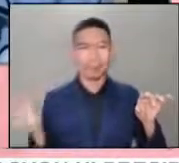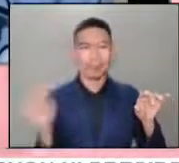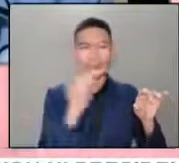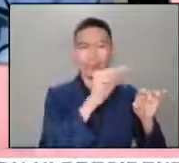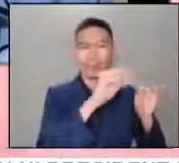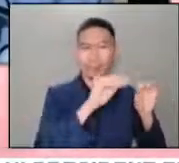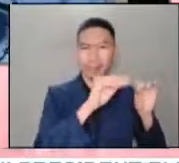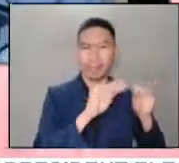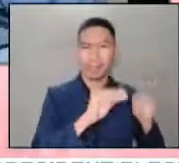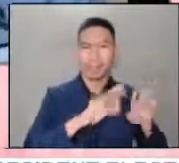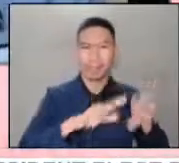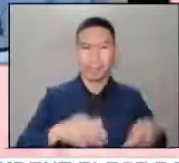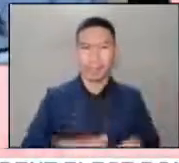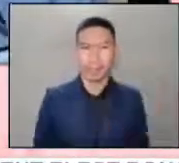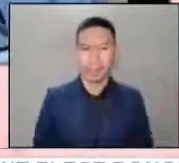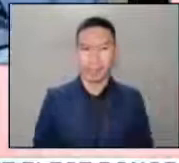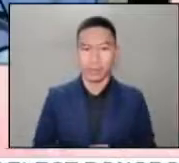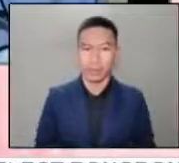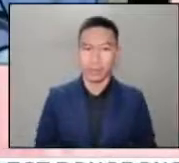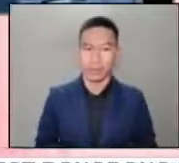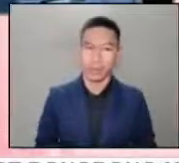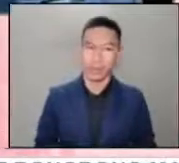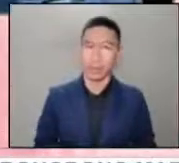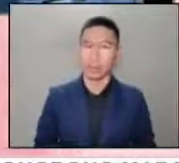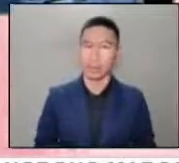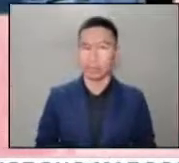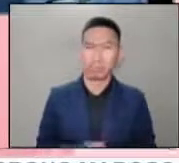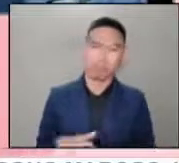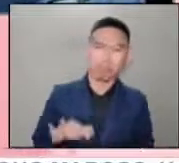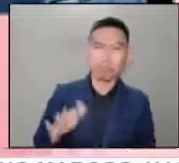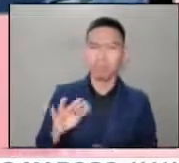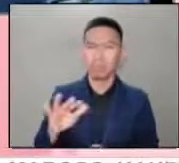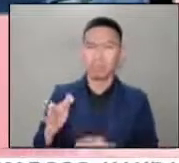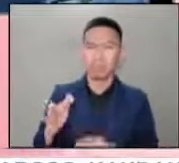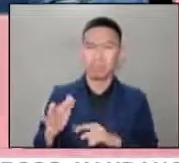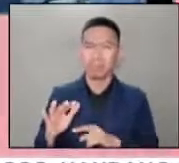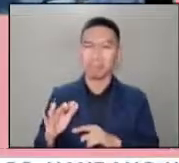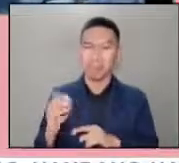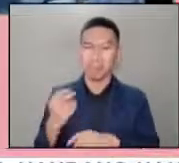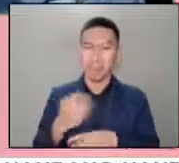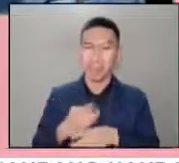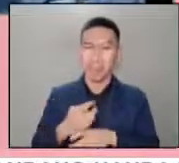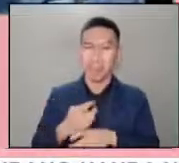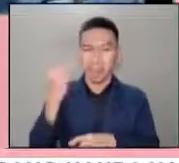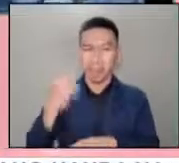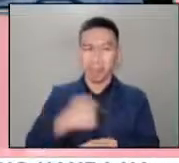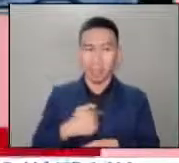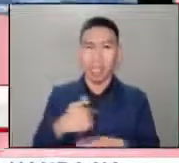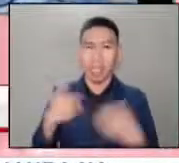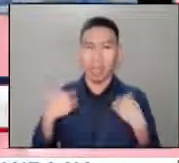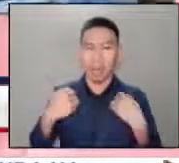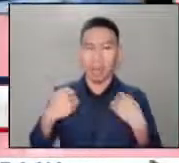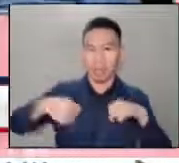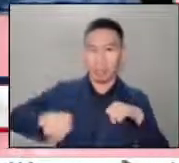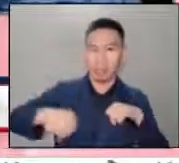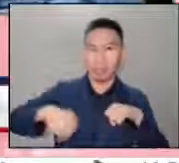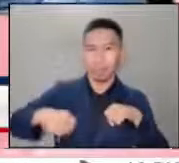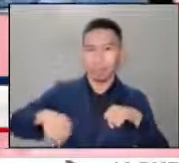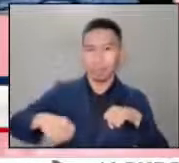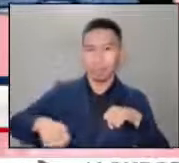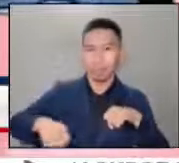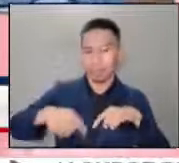Hindi naman siya talagang masyadong mahirap, ma'am, because I have my own motorcycle to drive. But from my house